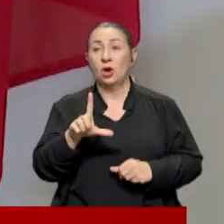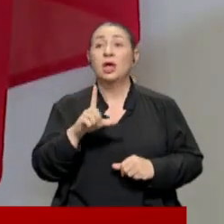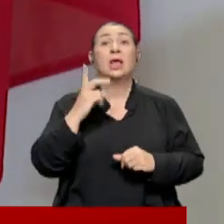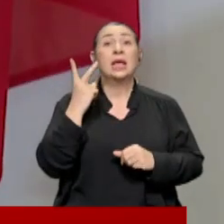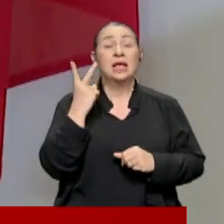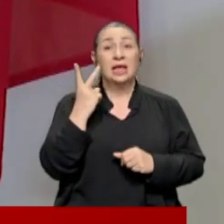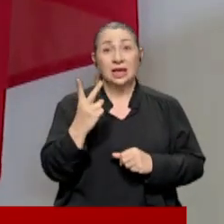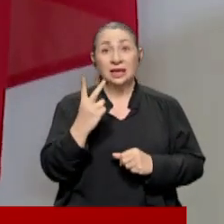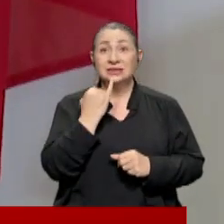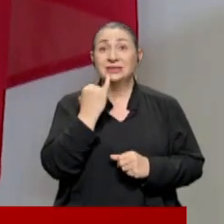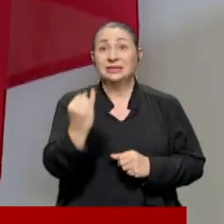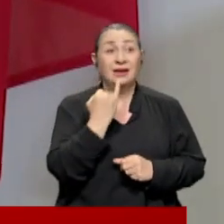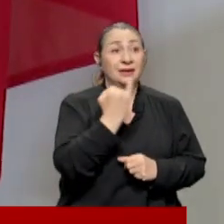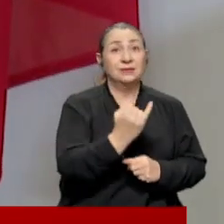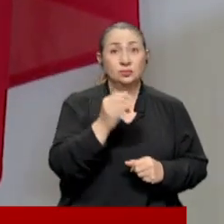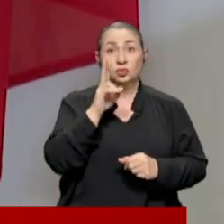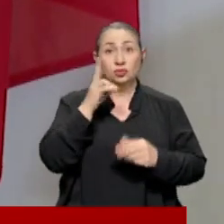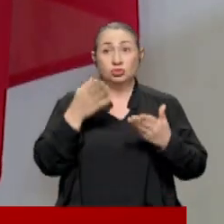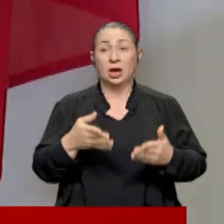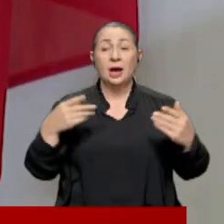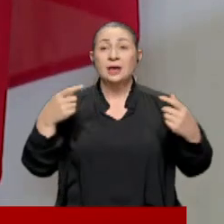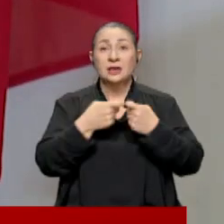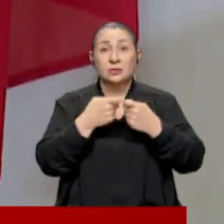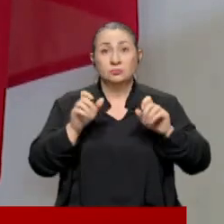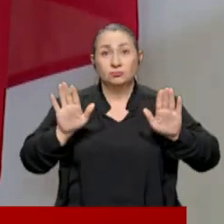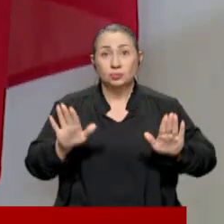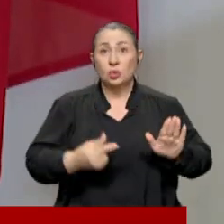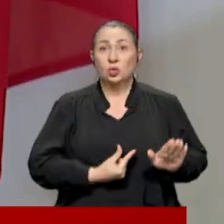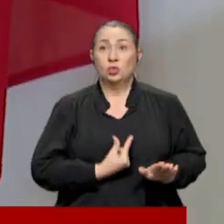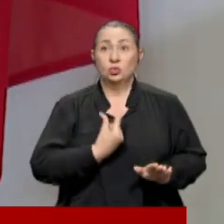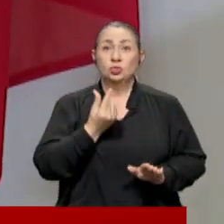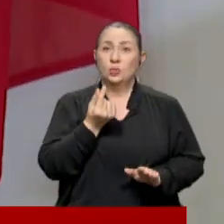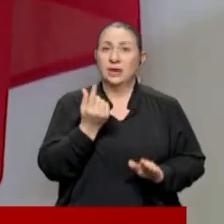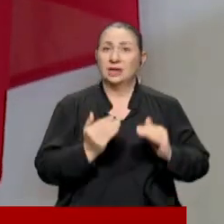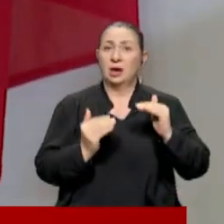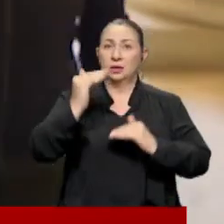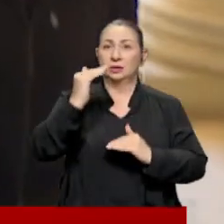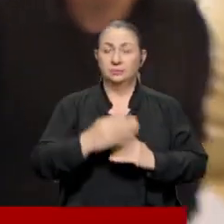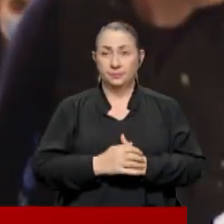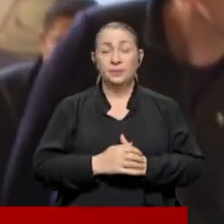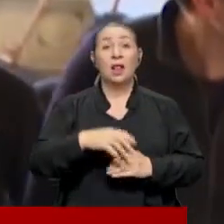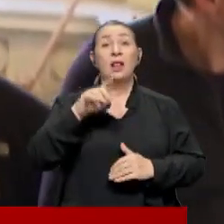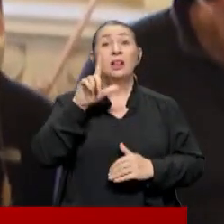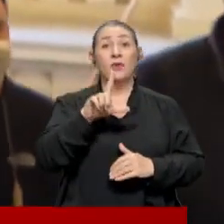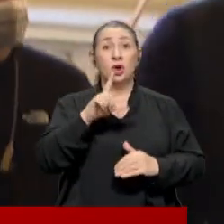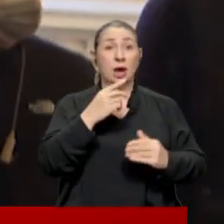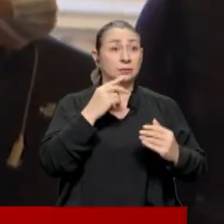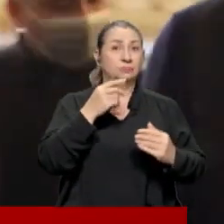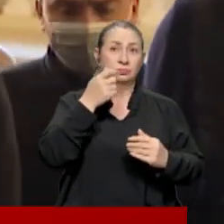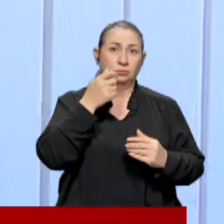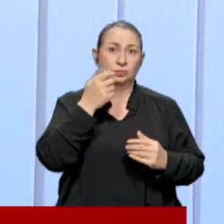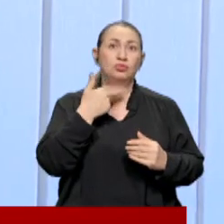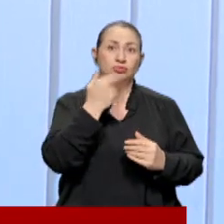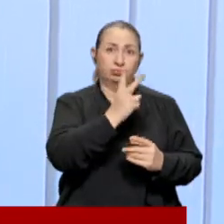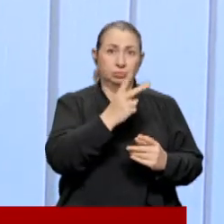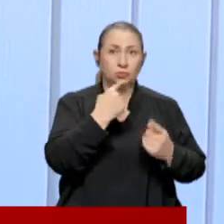İki ziyaretim neticesinde ateşkes umudumuz biraz daha artmıştır. Lavrov'la görüştükten sonra Ukrayna'ya geçti